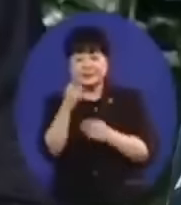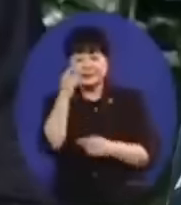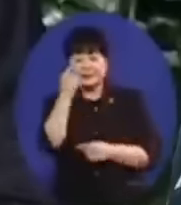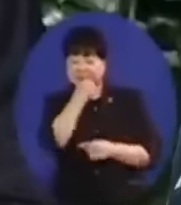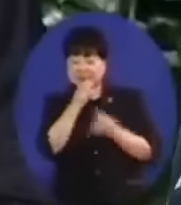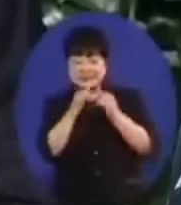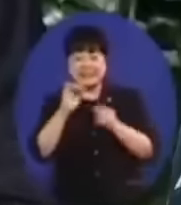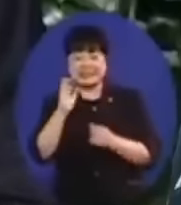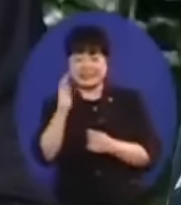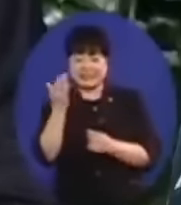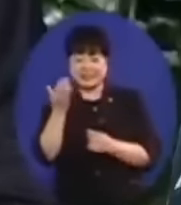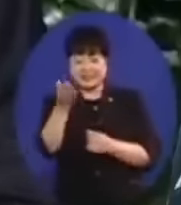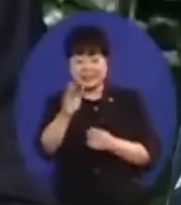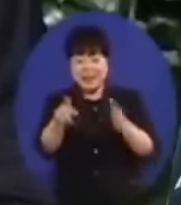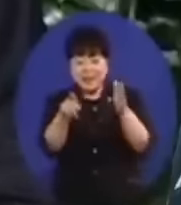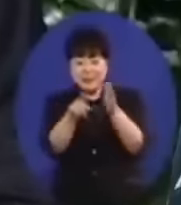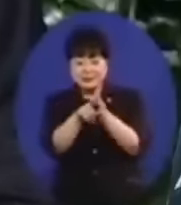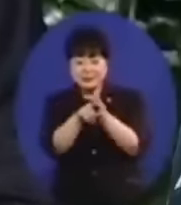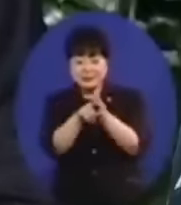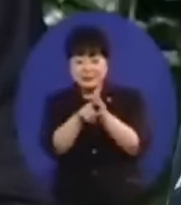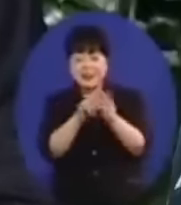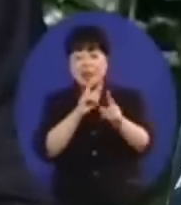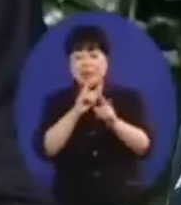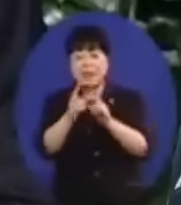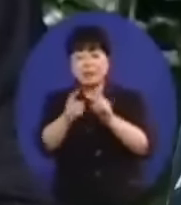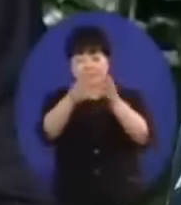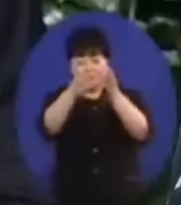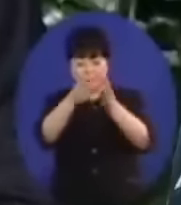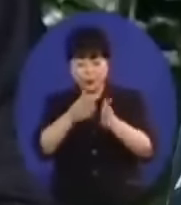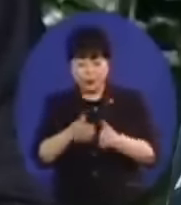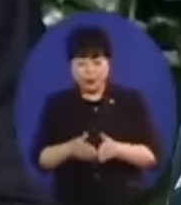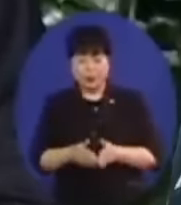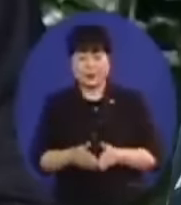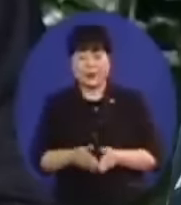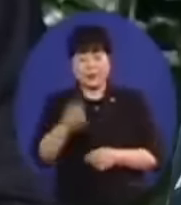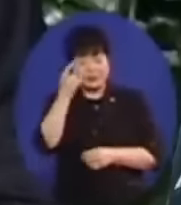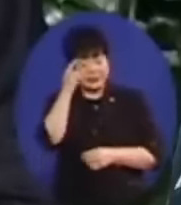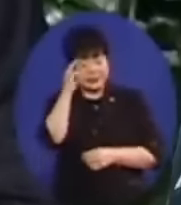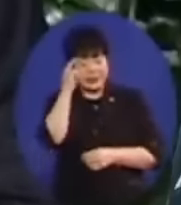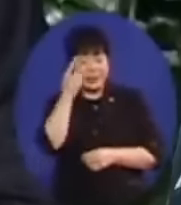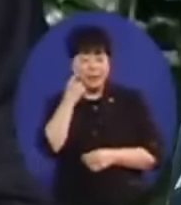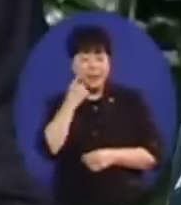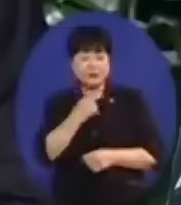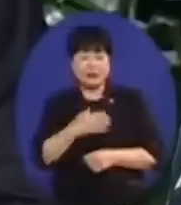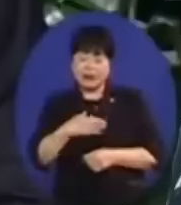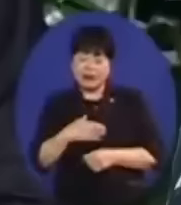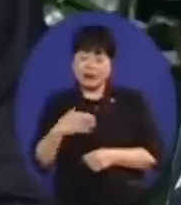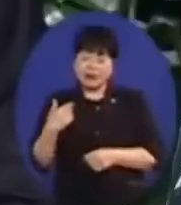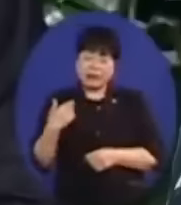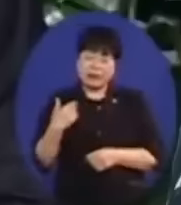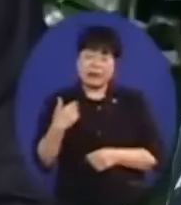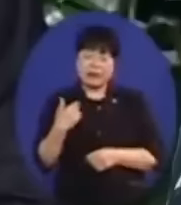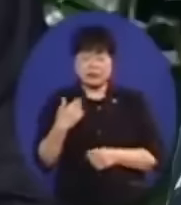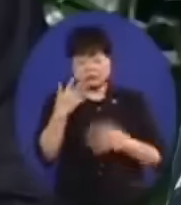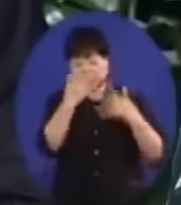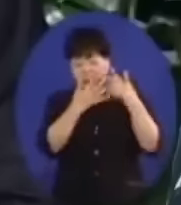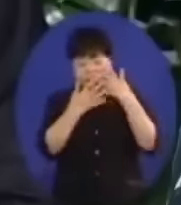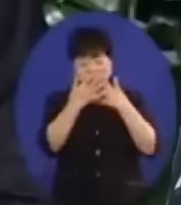정의입니다. 그러나 믿음이란 이 말씀을 통해서 아무리 생각해봐도 알듯 하면서